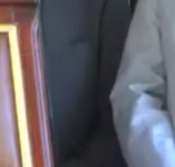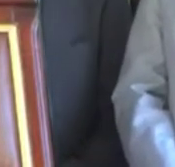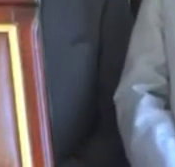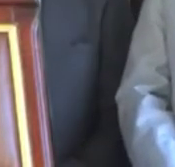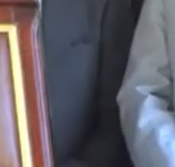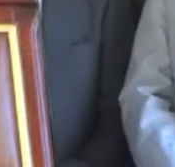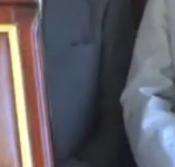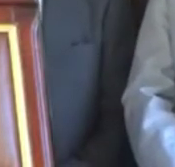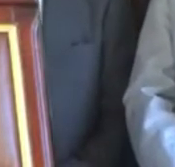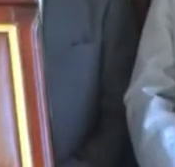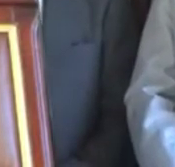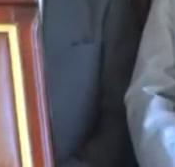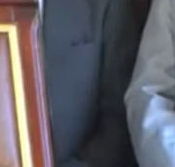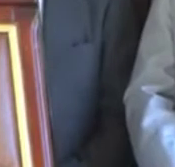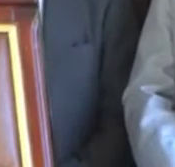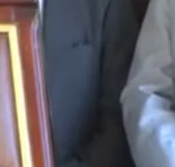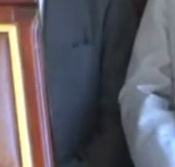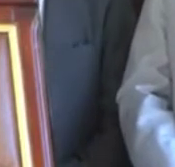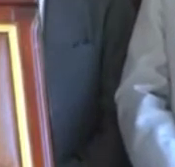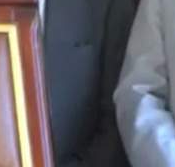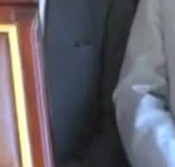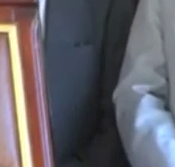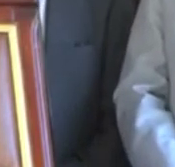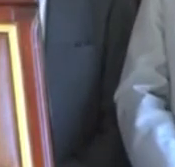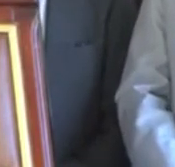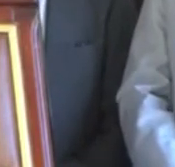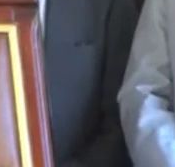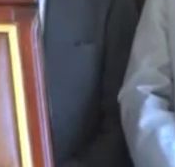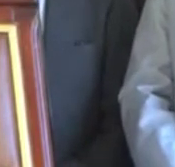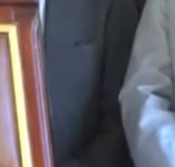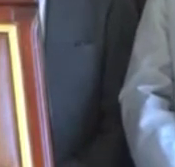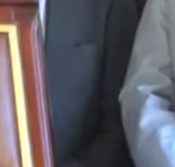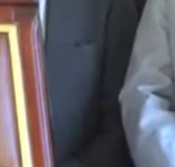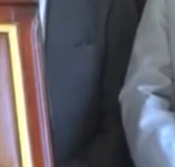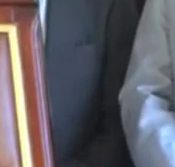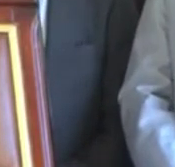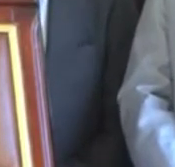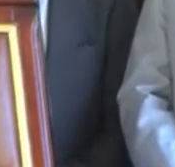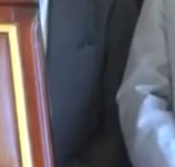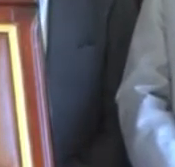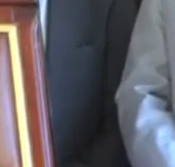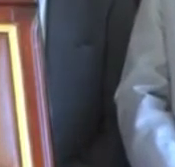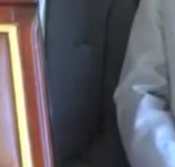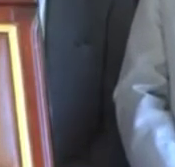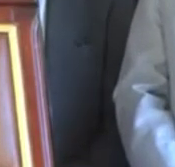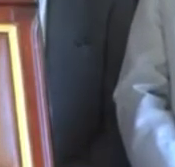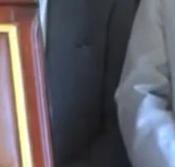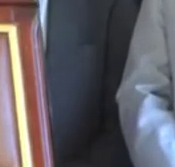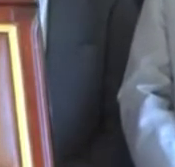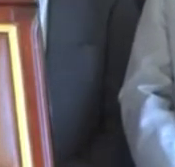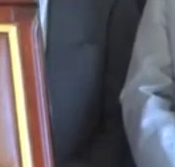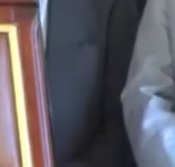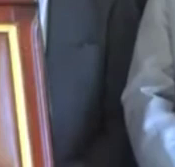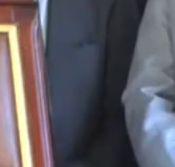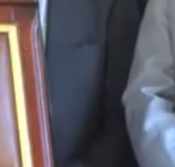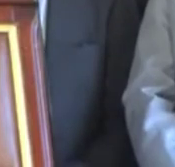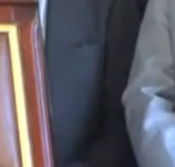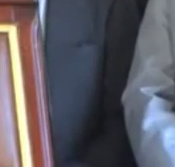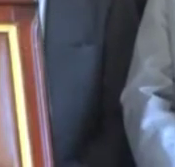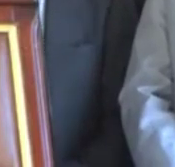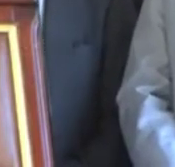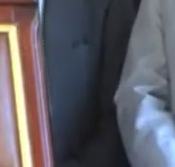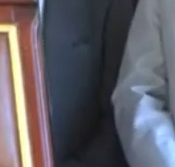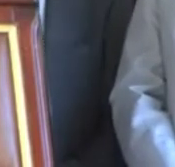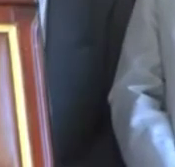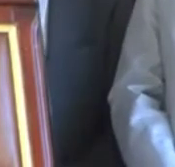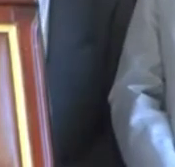population, la presse qui est là. Et, président, nous avons 4 millions de codes qui enregistrent déjà jusqu'à 21 février. Ça